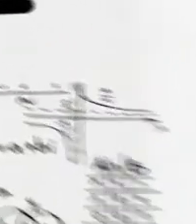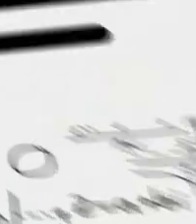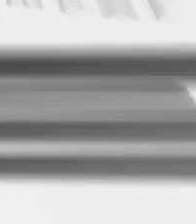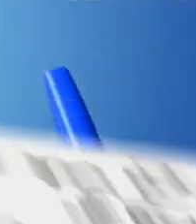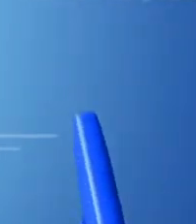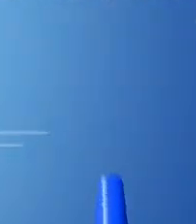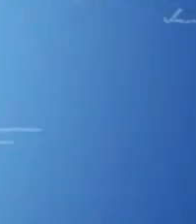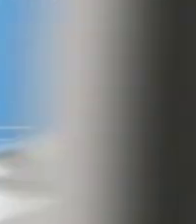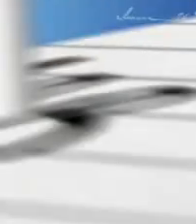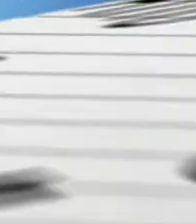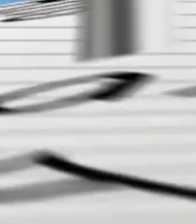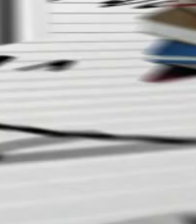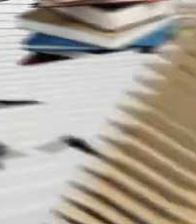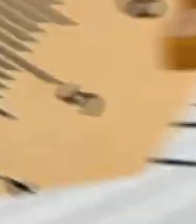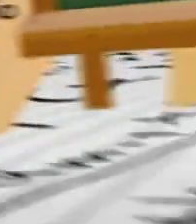Muzica